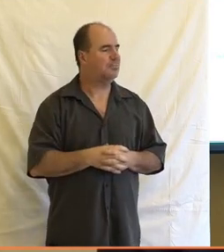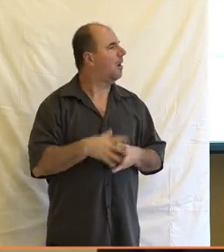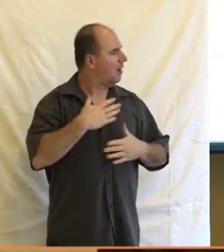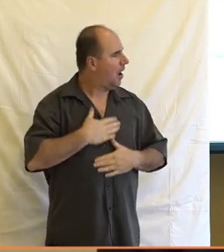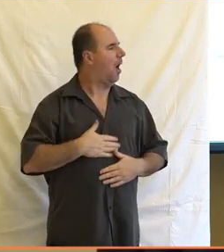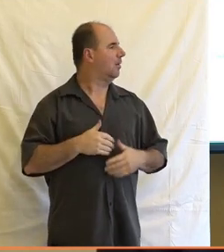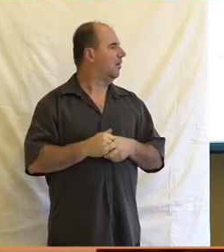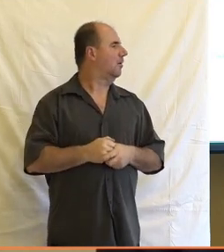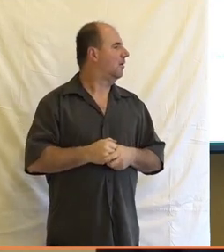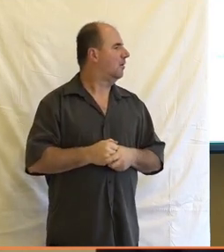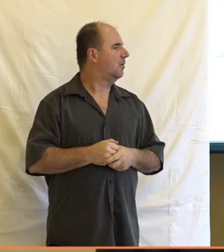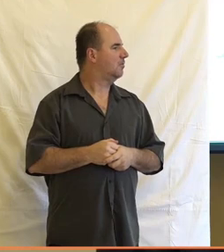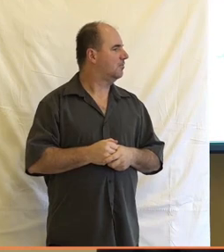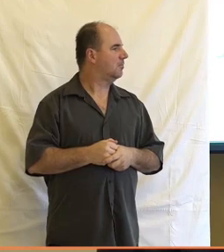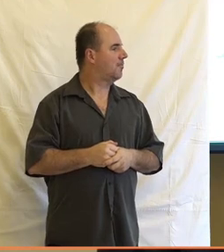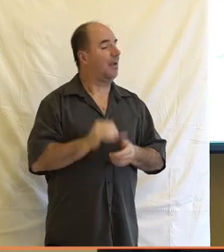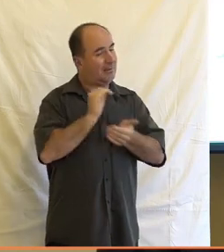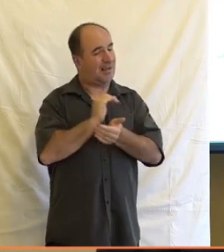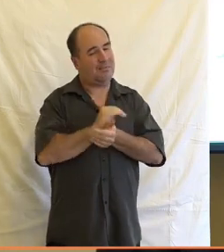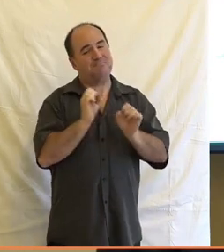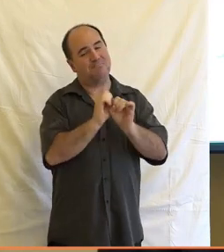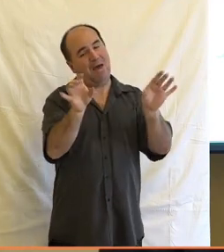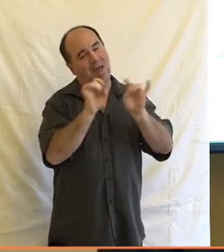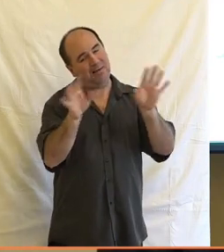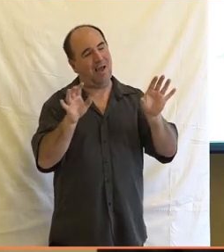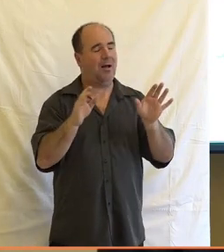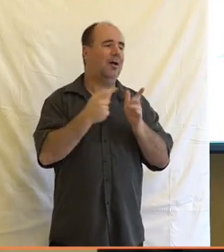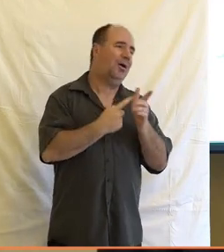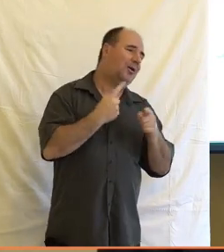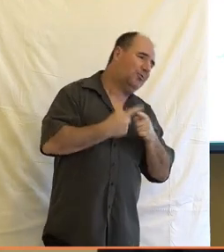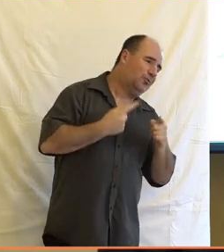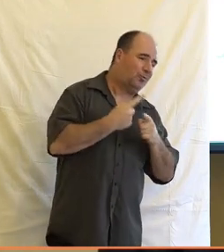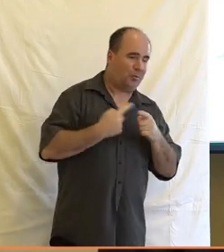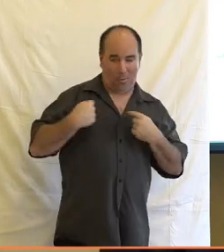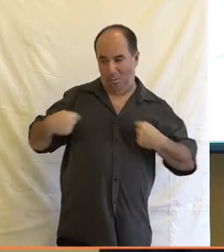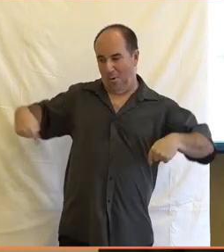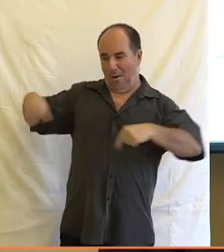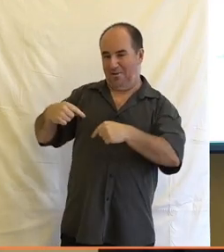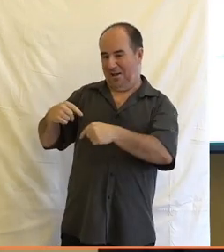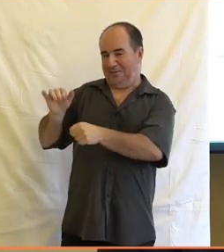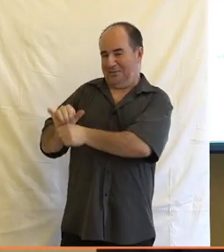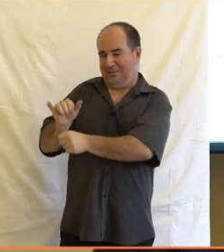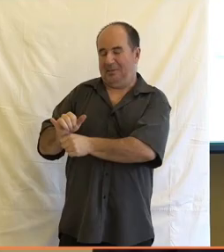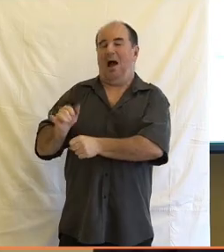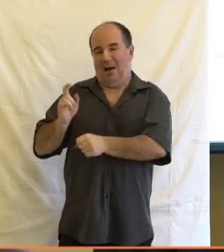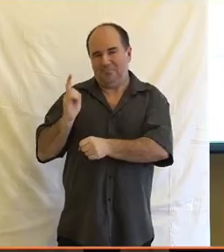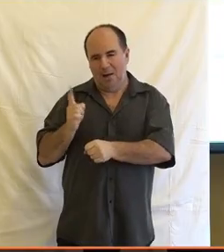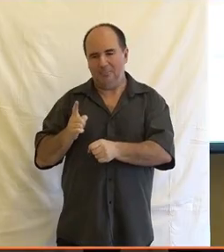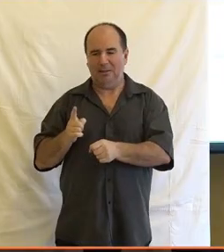trošku zanedbalo, nebo zatím to nemělo takovou prioritu a myslím, že by bylo fajn, kdybychom tomu tu prioritu dali.